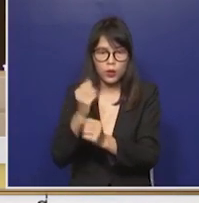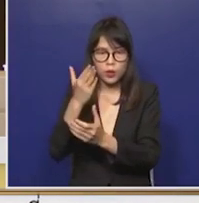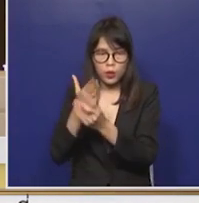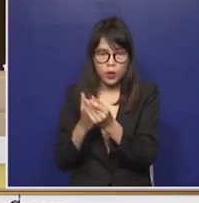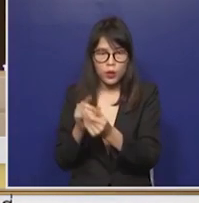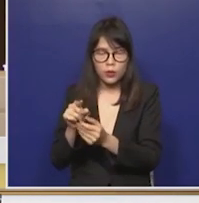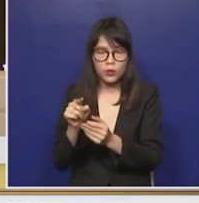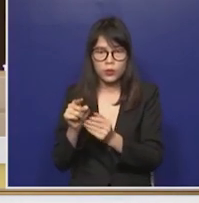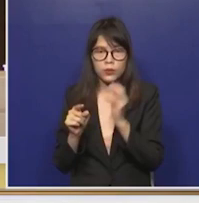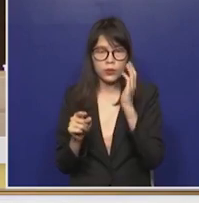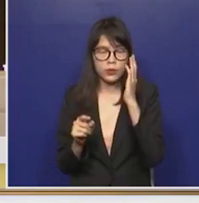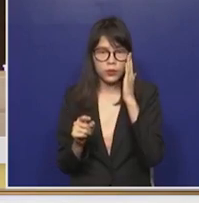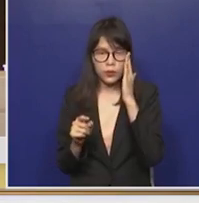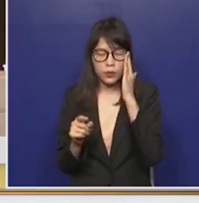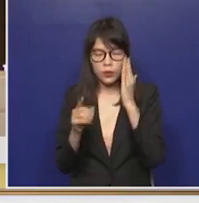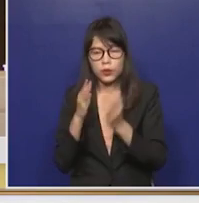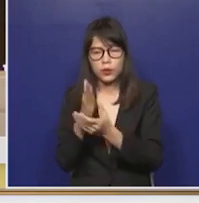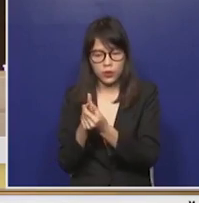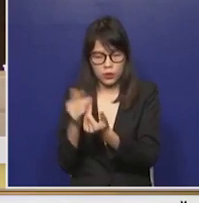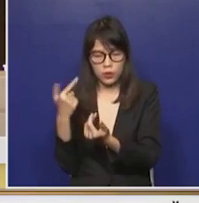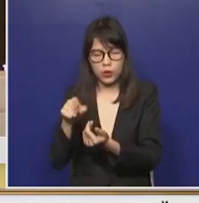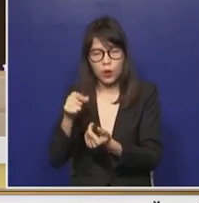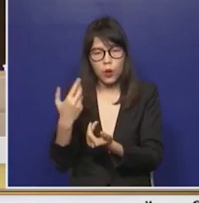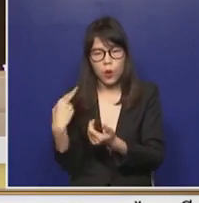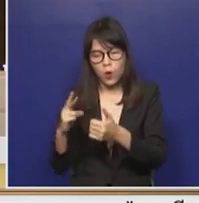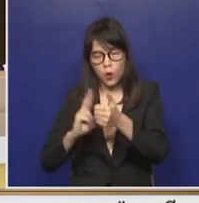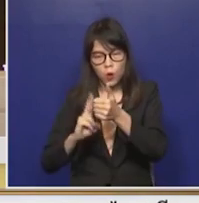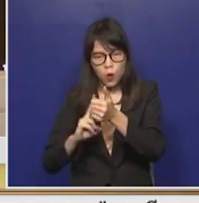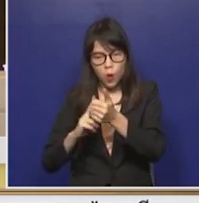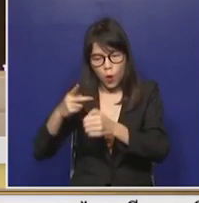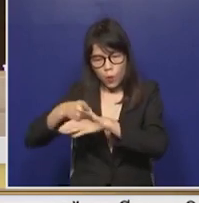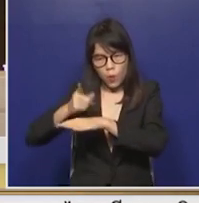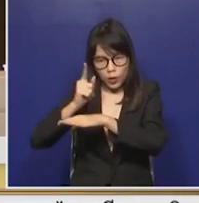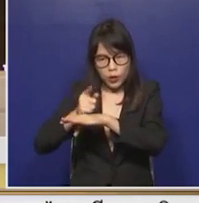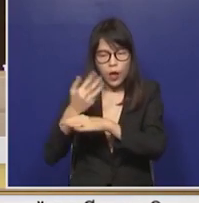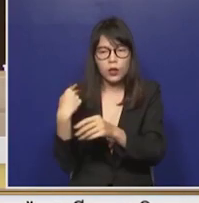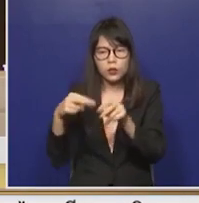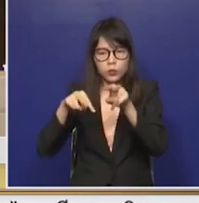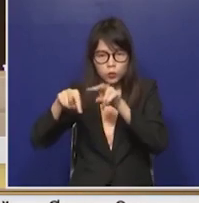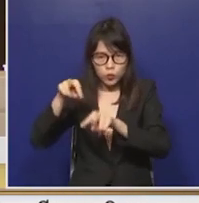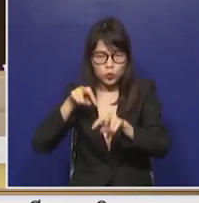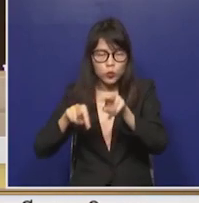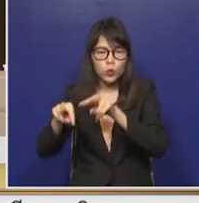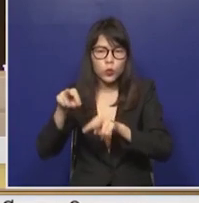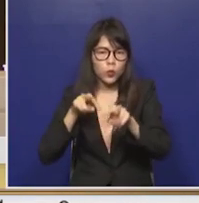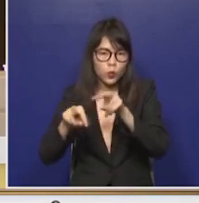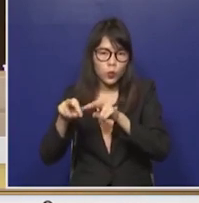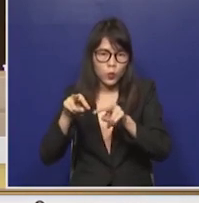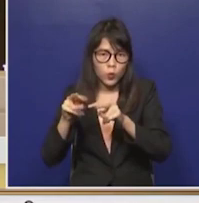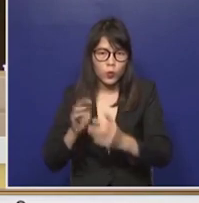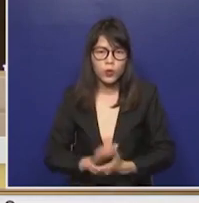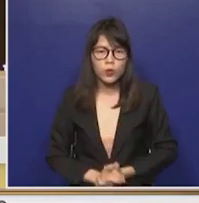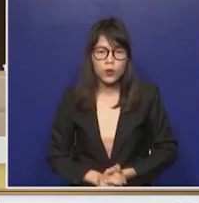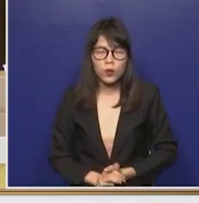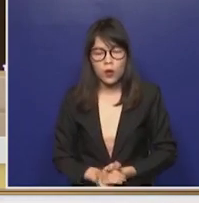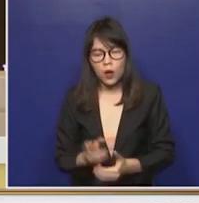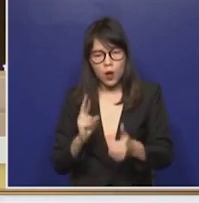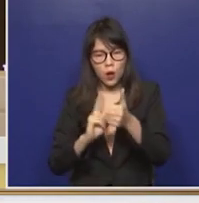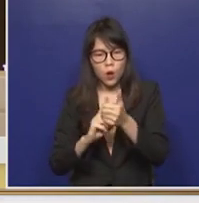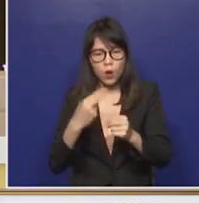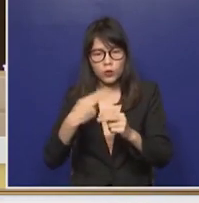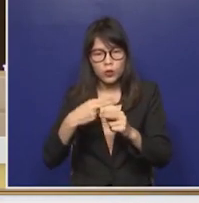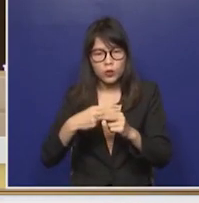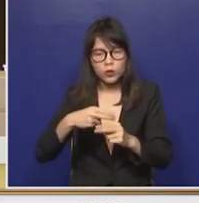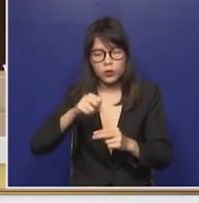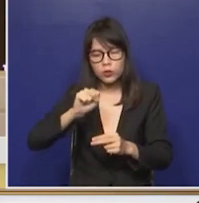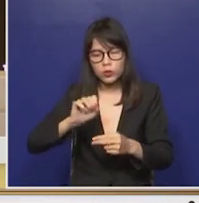และรองประธานที่จะดูแลเรื่องนี้เพื่อเสนอผมก็คือท่านรองสุประชัย